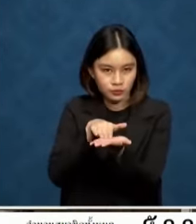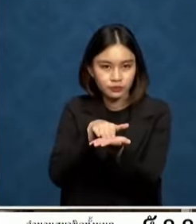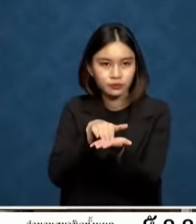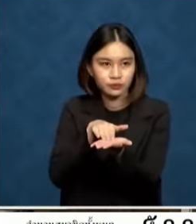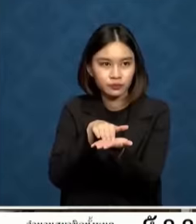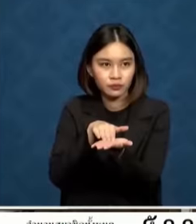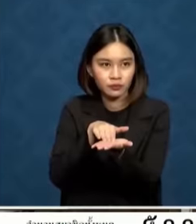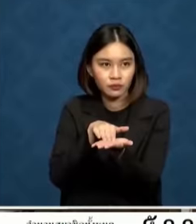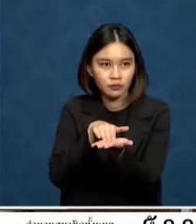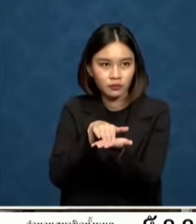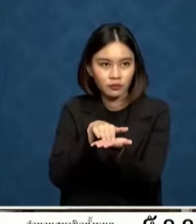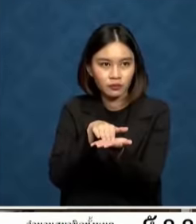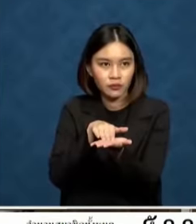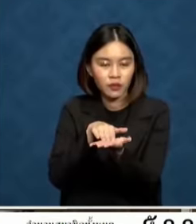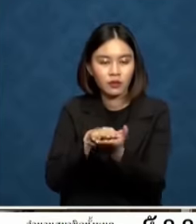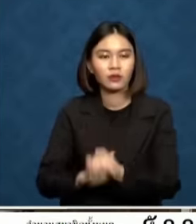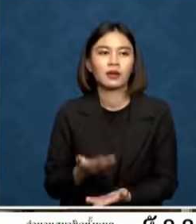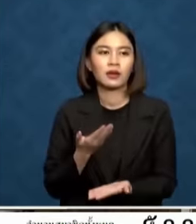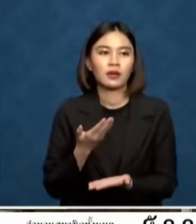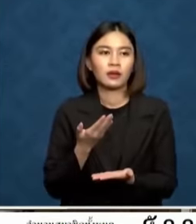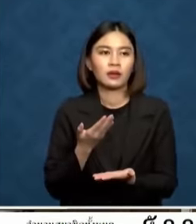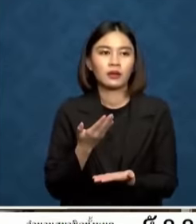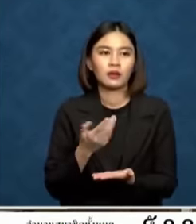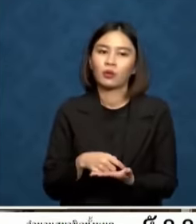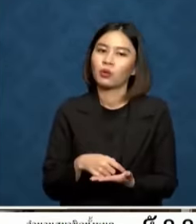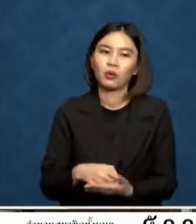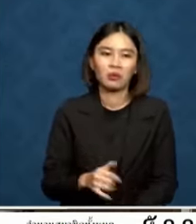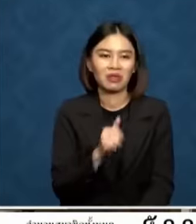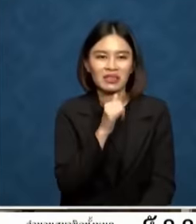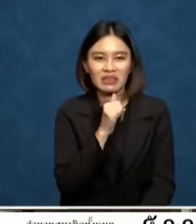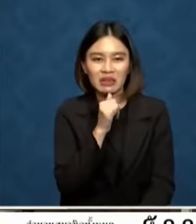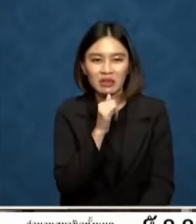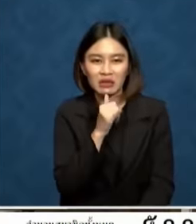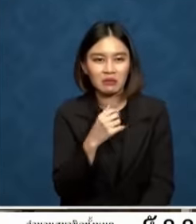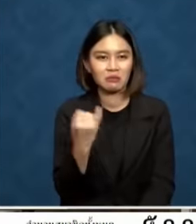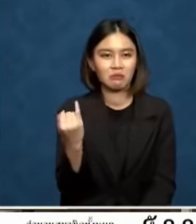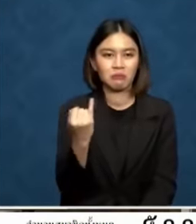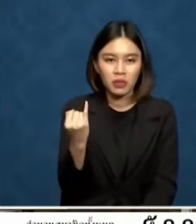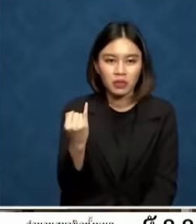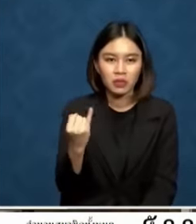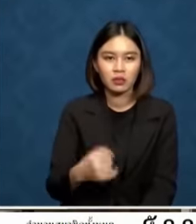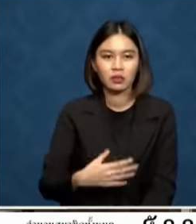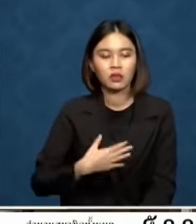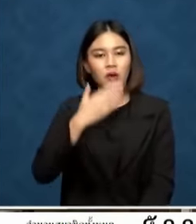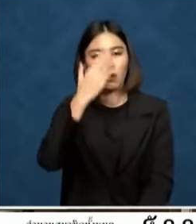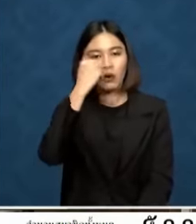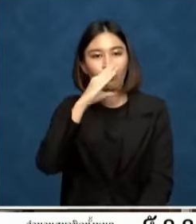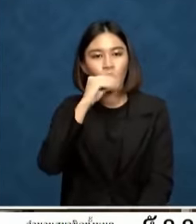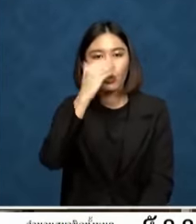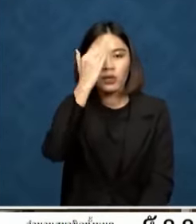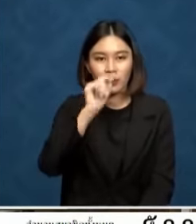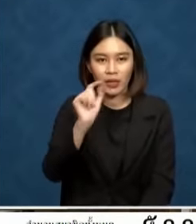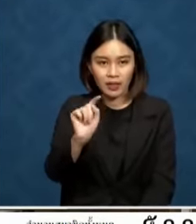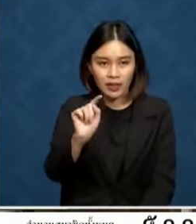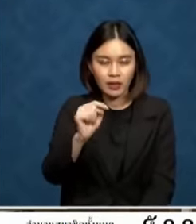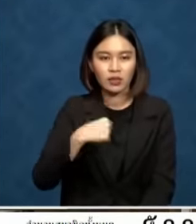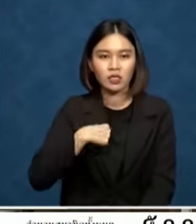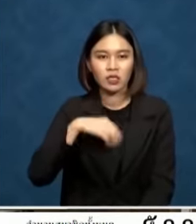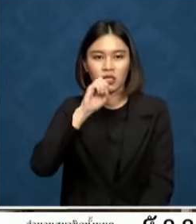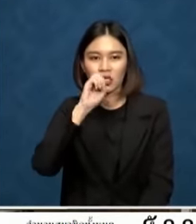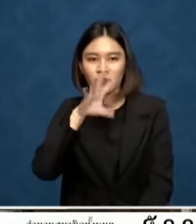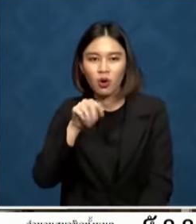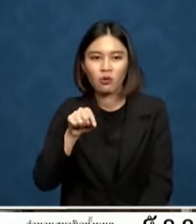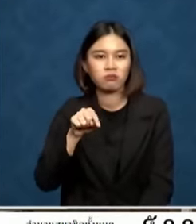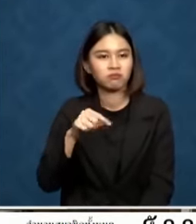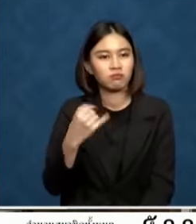ครับทั้งขี้6กทั้งขี้เหล่เลยครับทำไมผมกราบเรียนอย่างงั้นที่บอกว่าขี้หก